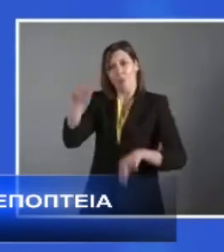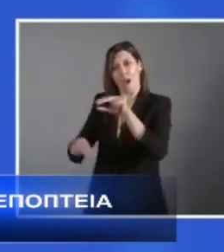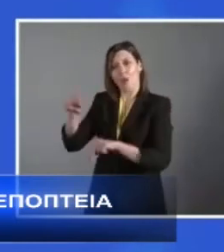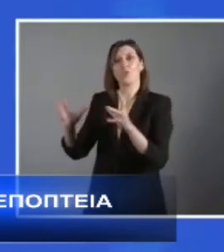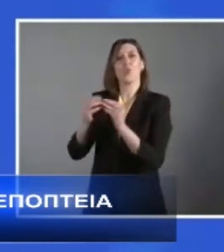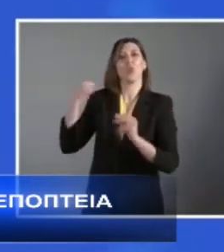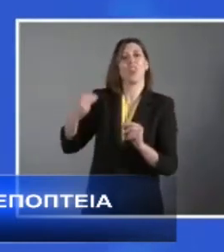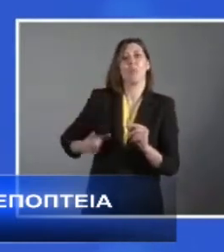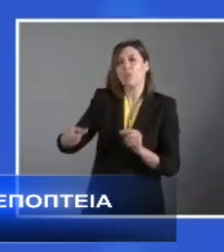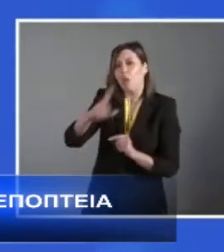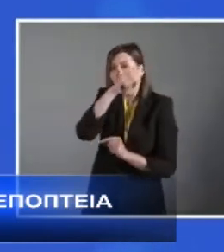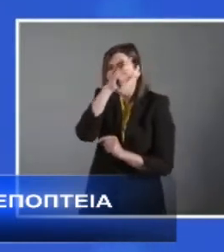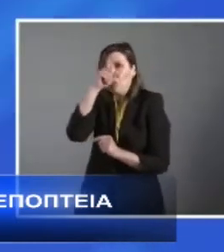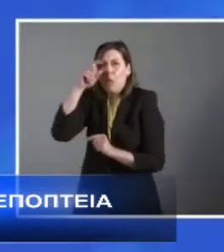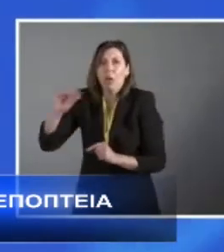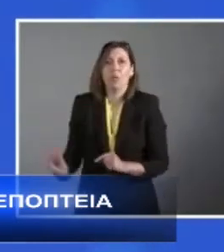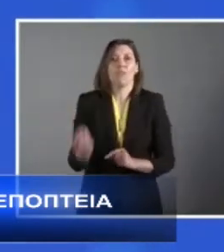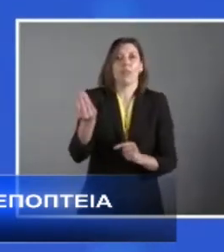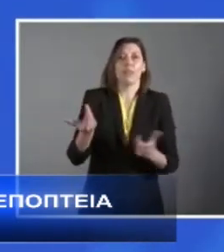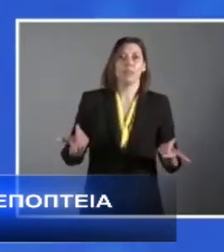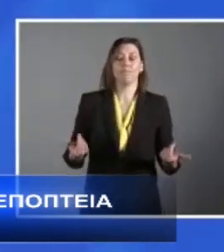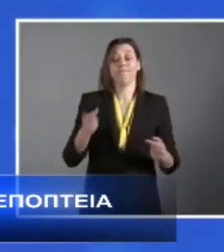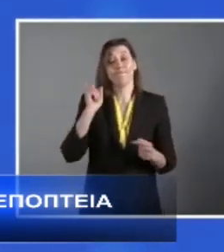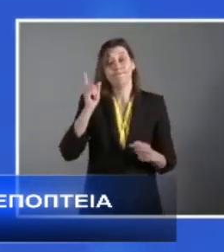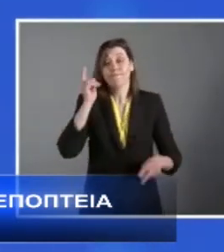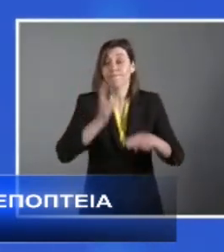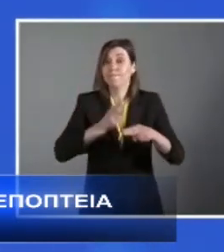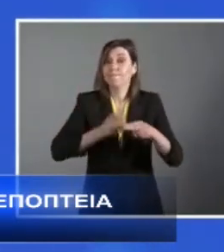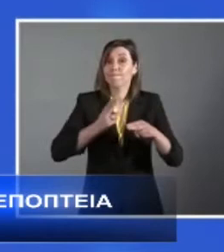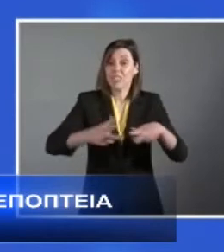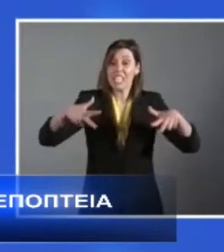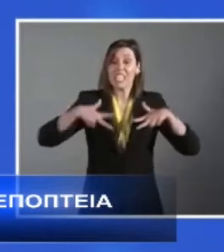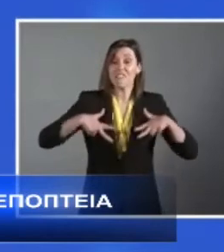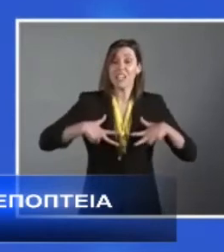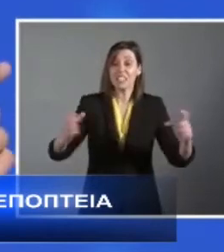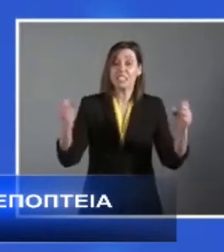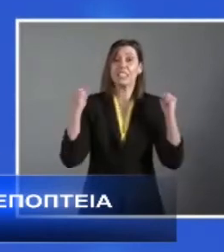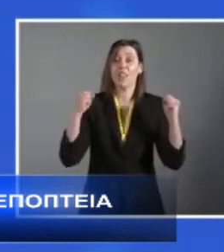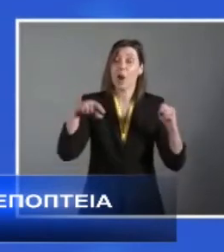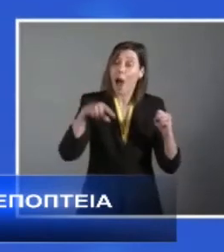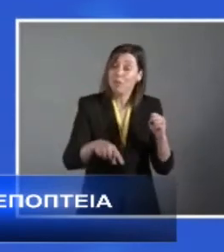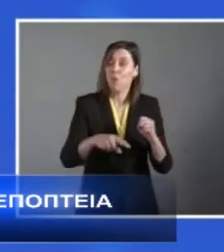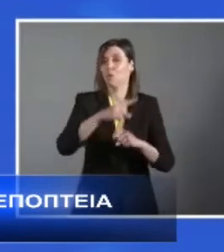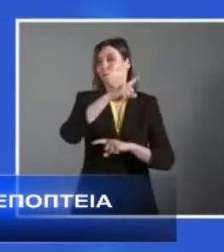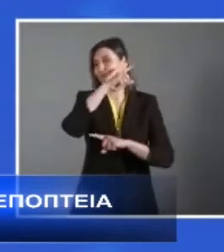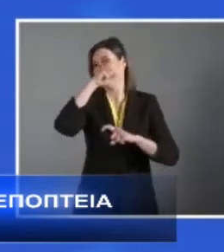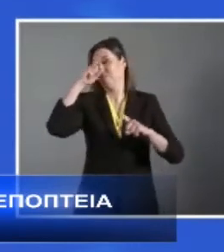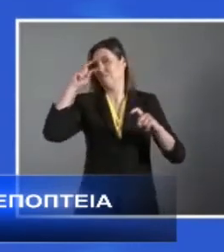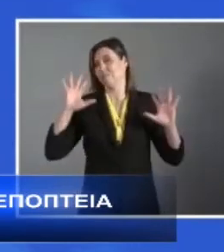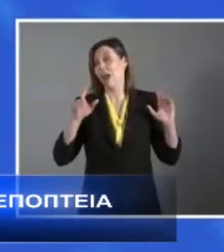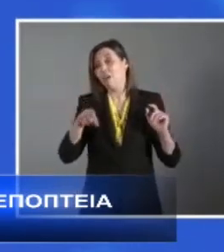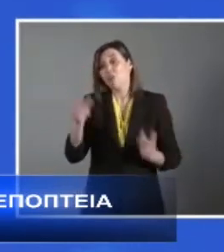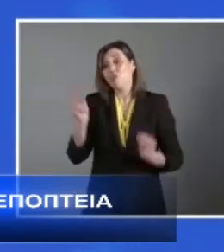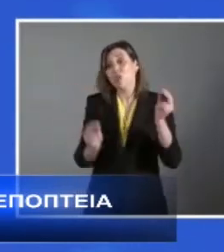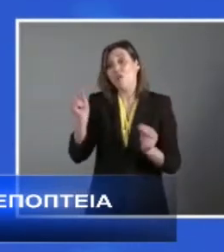αυτή η κυβερνησιμότητα είναι το μεγάλο ζητούμενο και αυτό θα είναι και το πρόβλημα των εκλογών με την απλή αναλογική. Γιατί όπως σας είπα